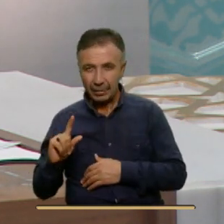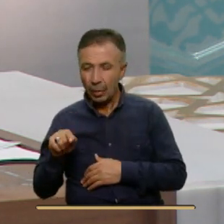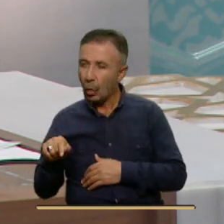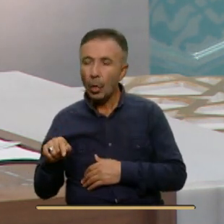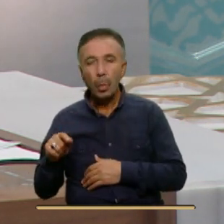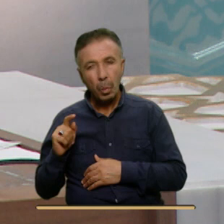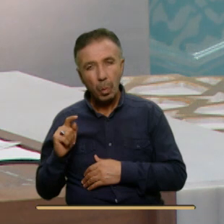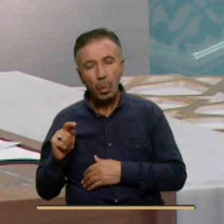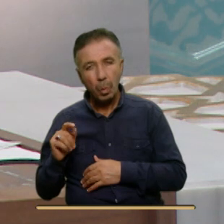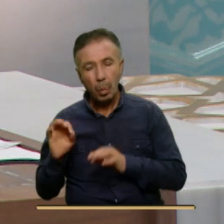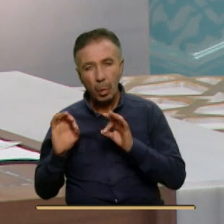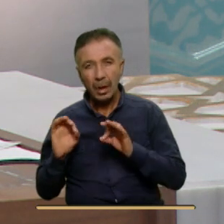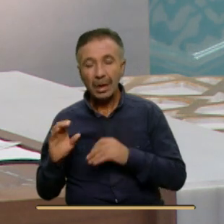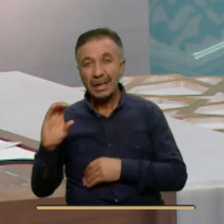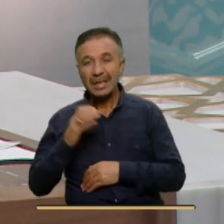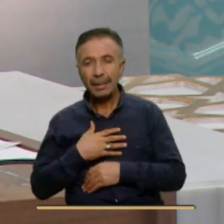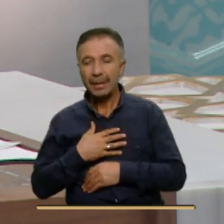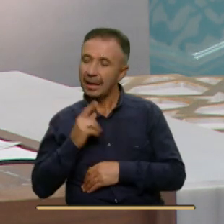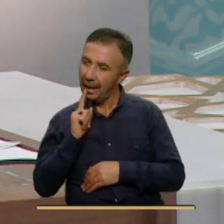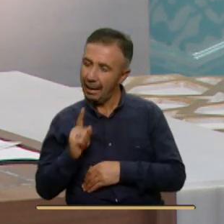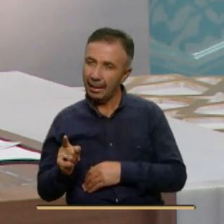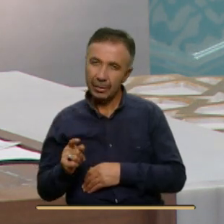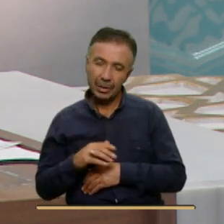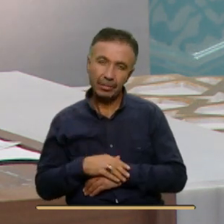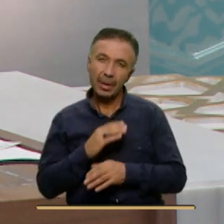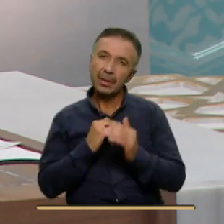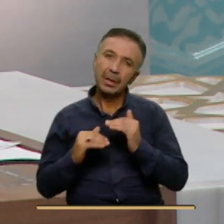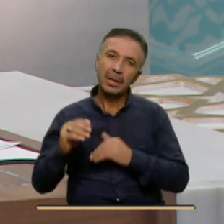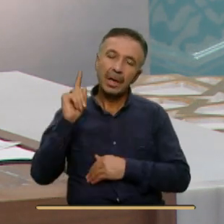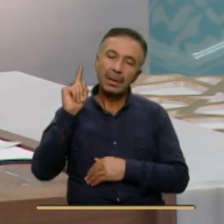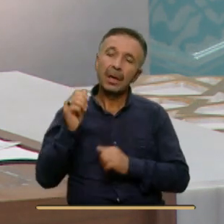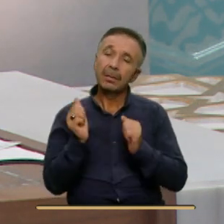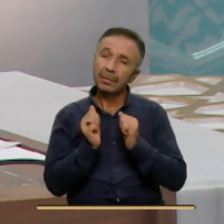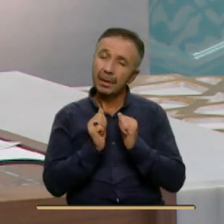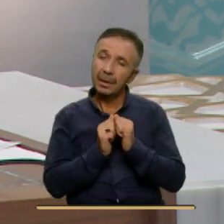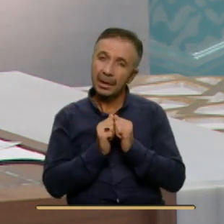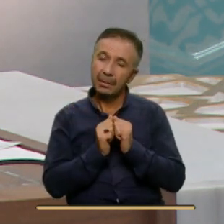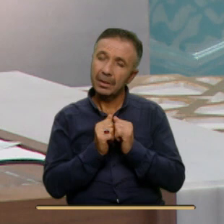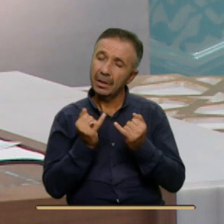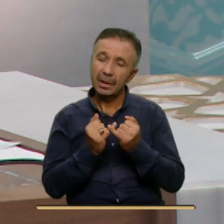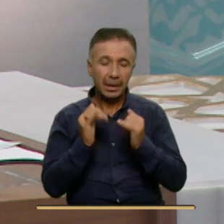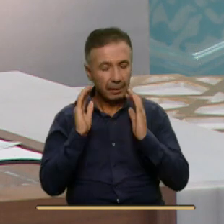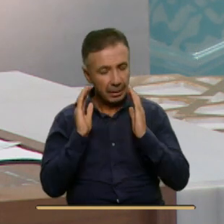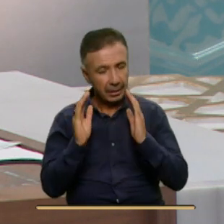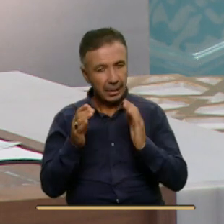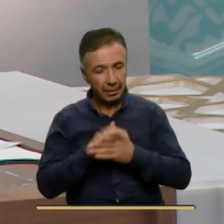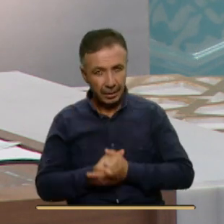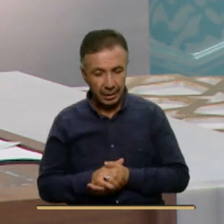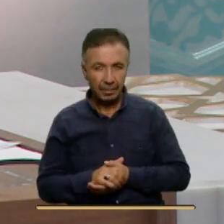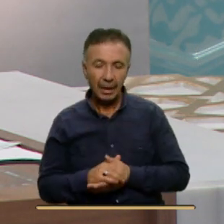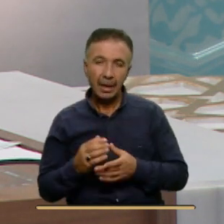mutlaka İslam'la emredilmiştir. Cenab-ı Hak birliğimizi, dirliğimizi daim eylesin.